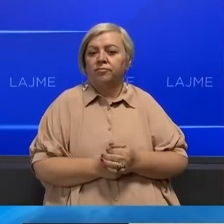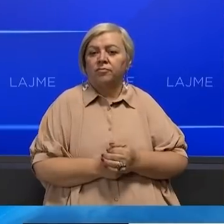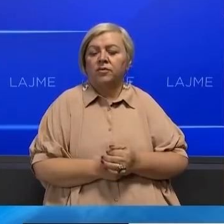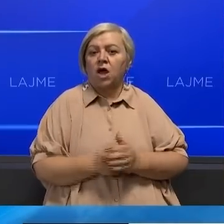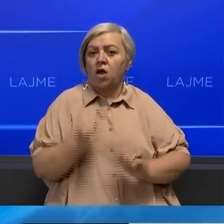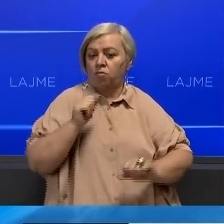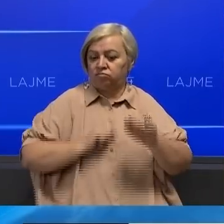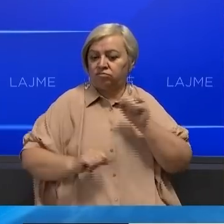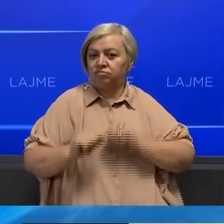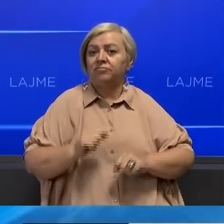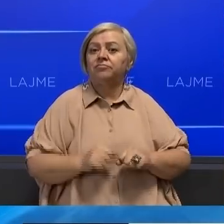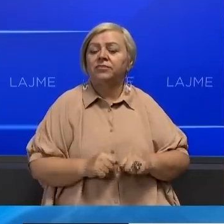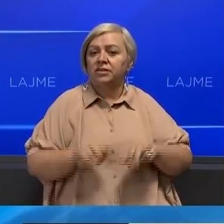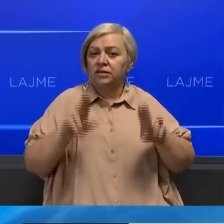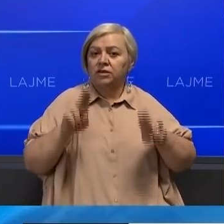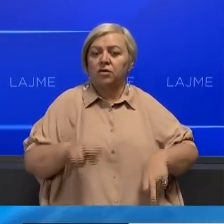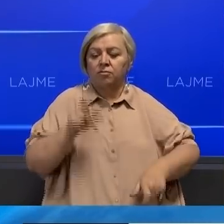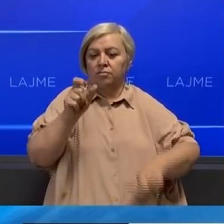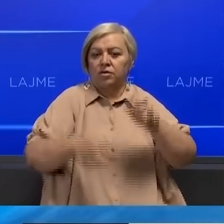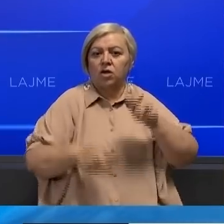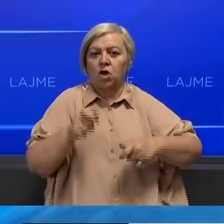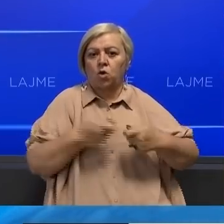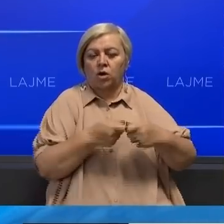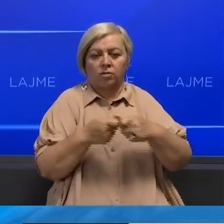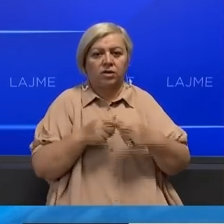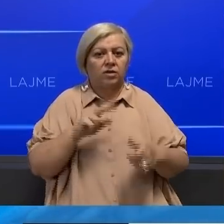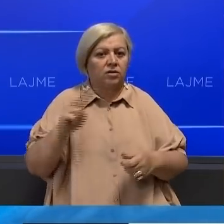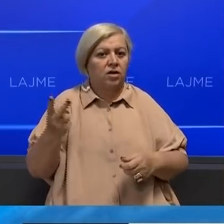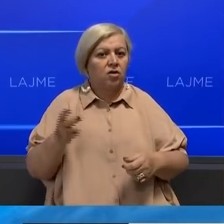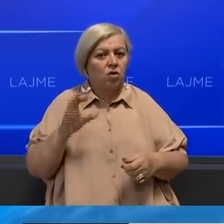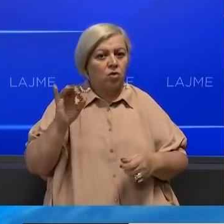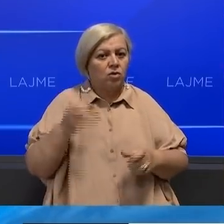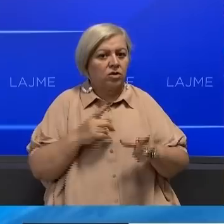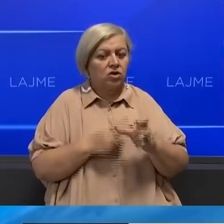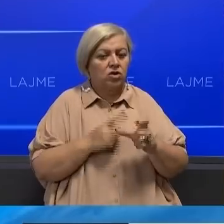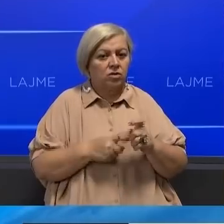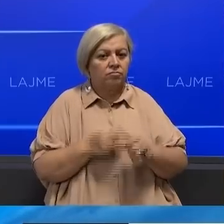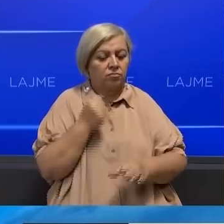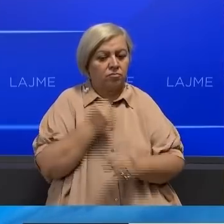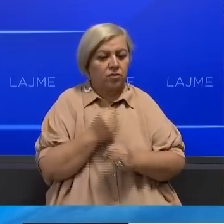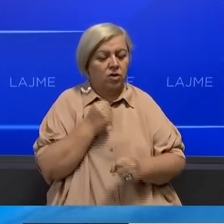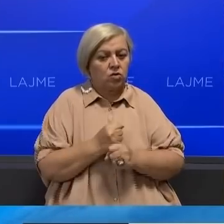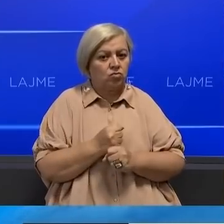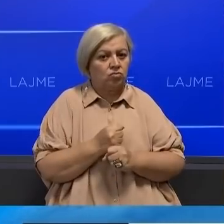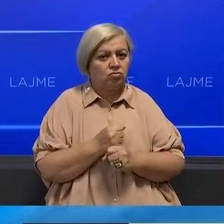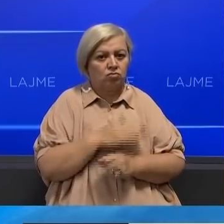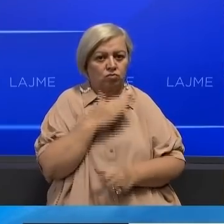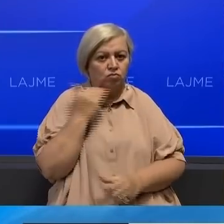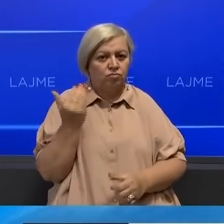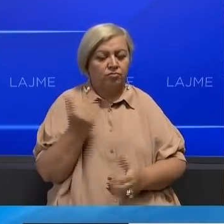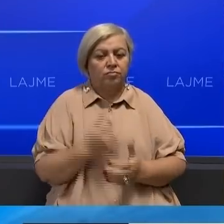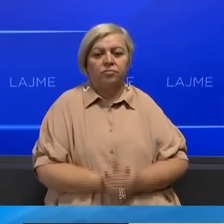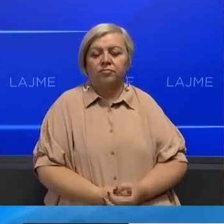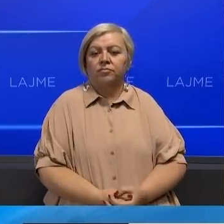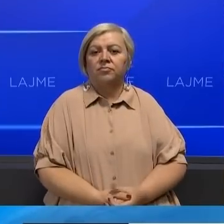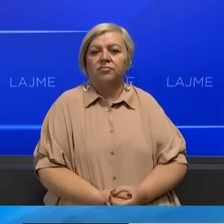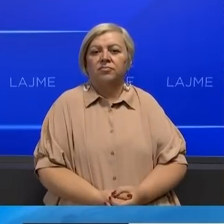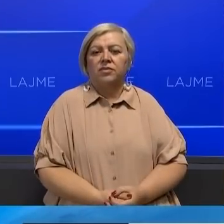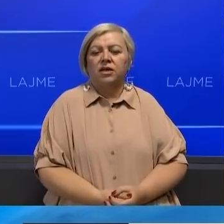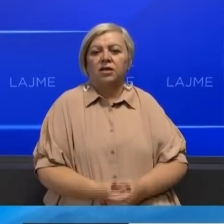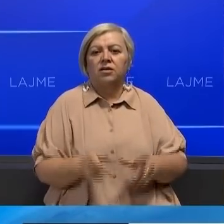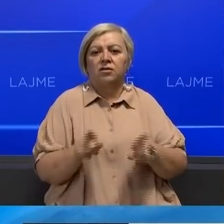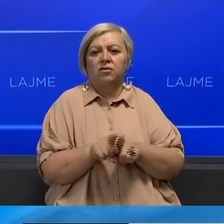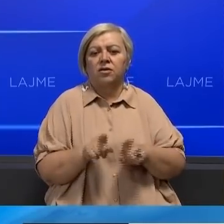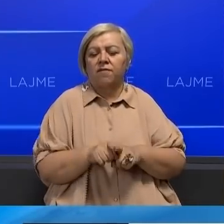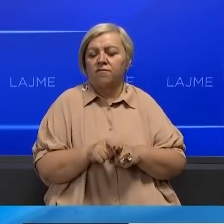të njeriut, por edhe organizatat të ndryshme jo qeveritare të cilat kanë filluar të persekutohen masivisht si pasoj